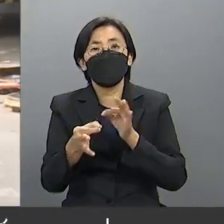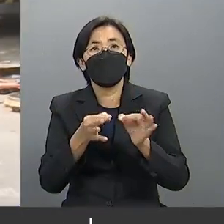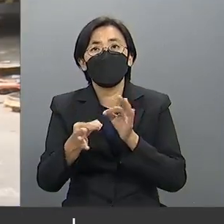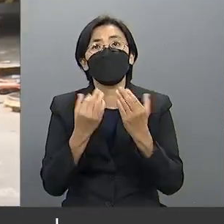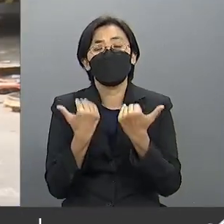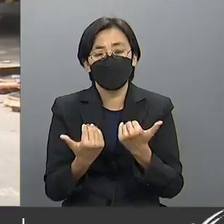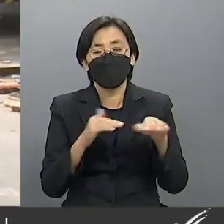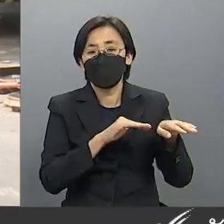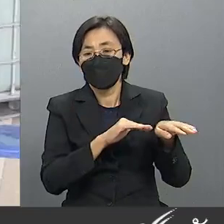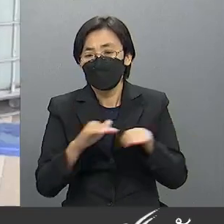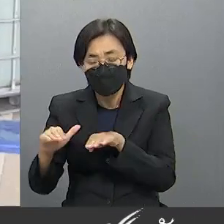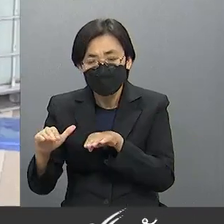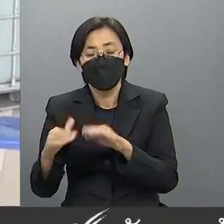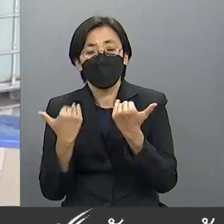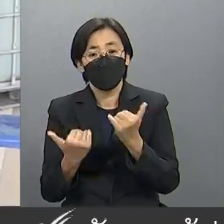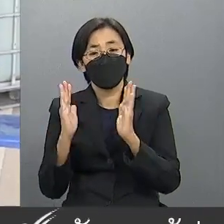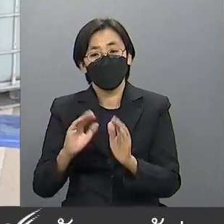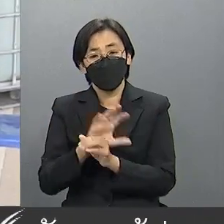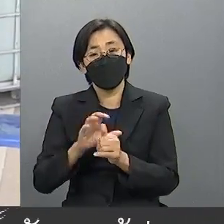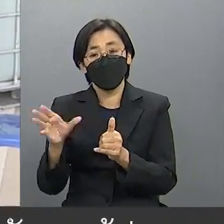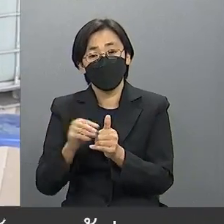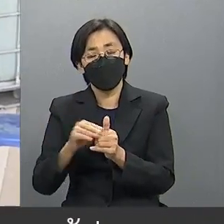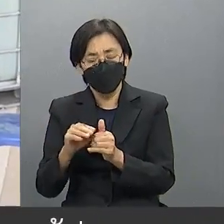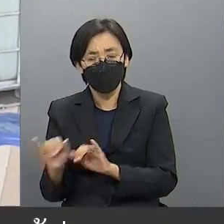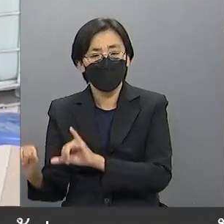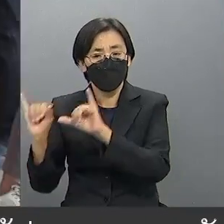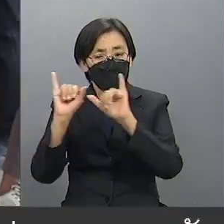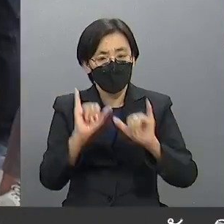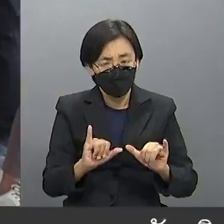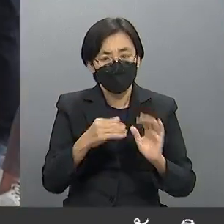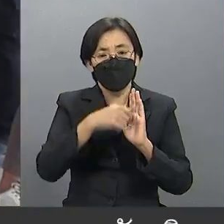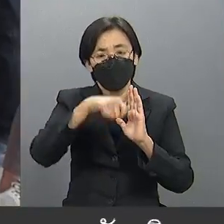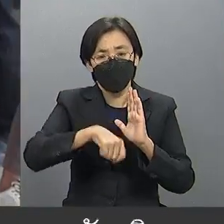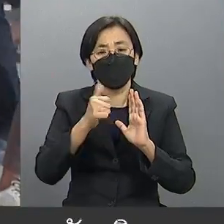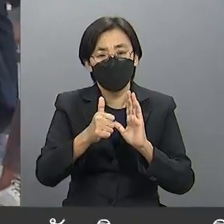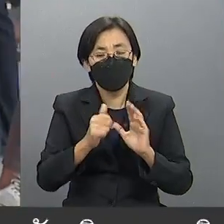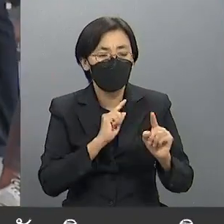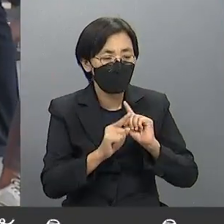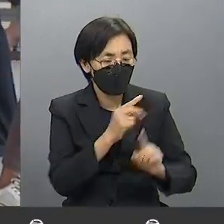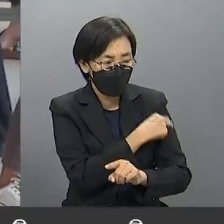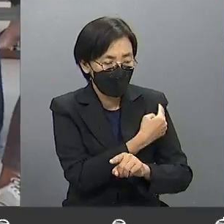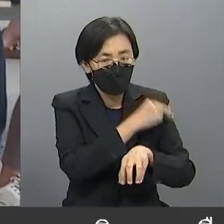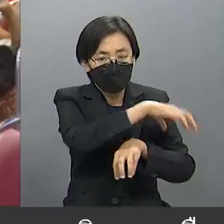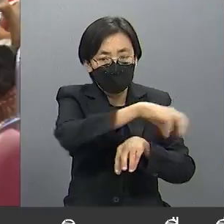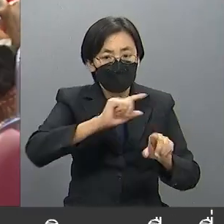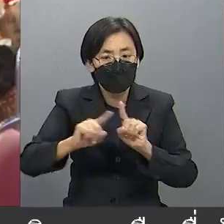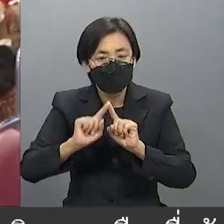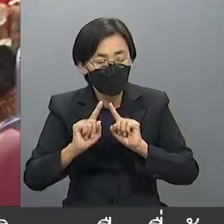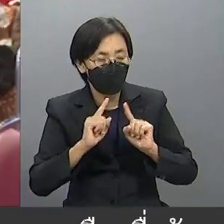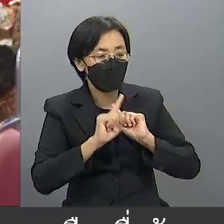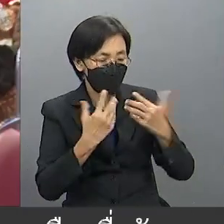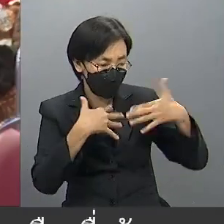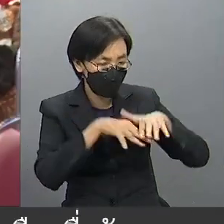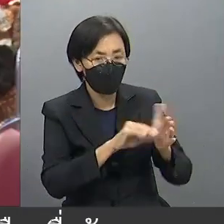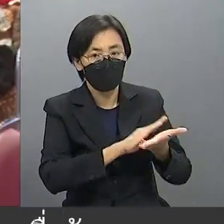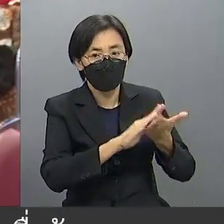การรองรับผู้ป่วยซึ่งเป็นการประสานความร่วมมือกับสถานพยาบาลทุกแห่งในพื้นที่ คนที่ติด